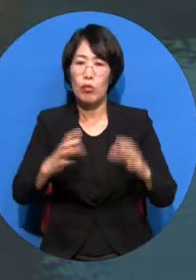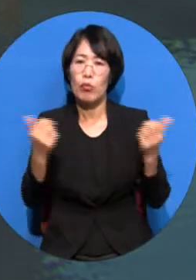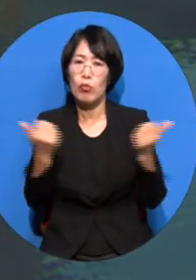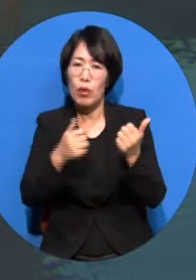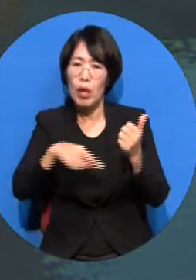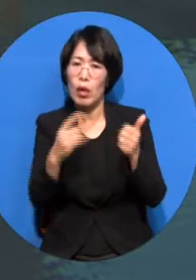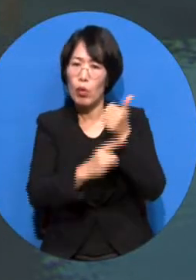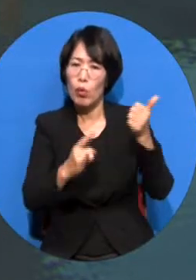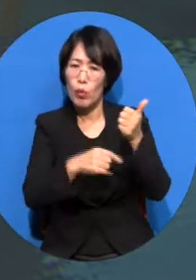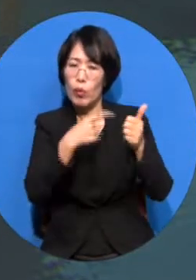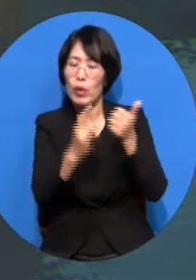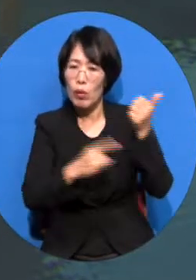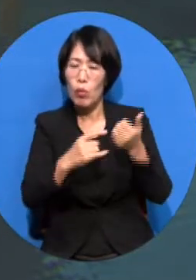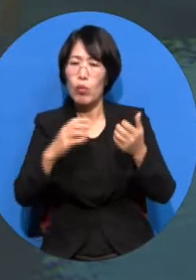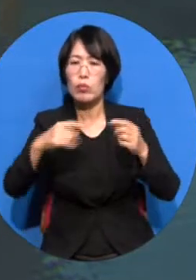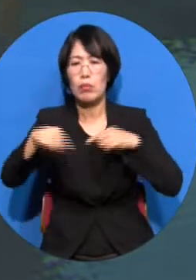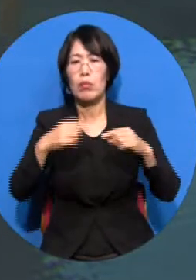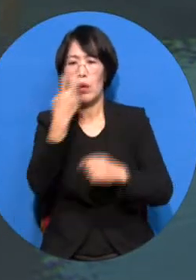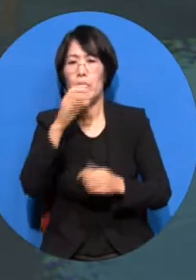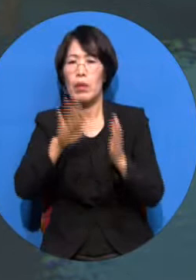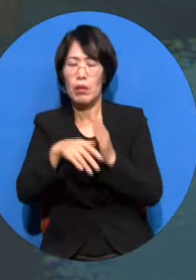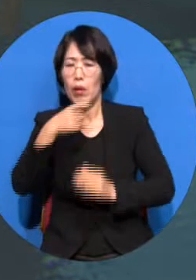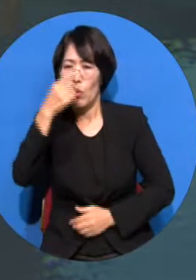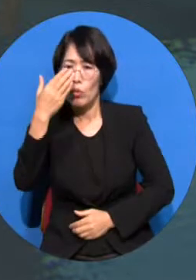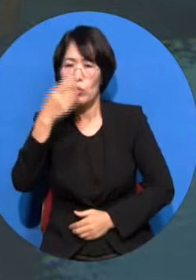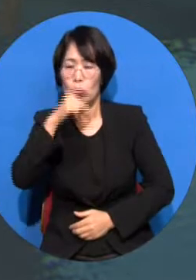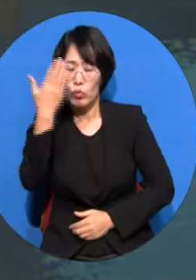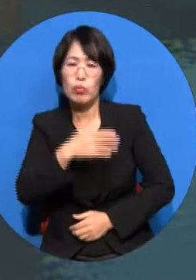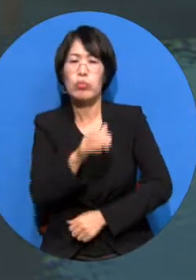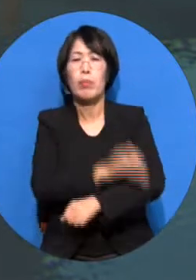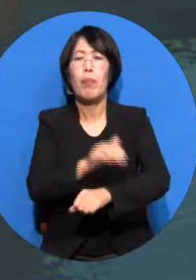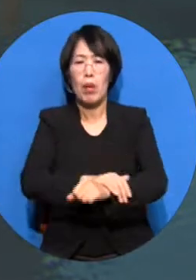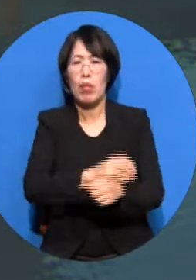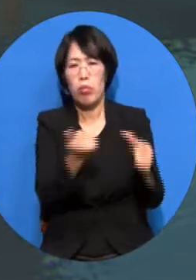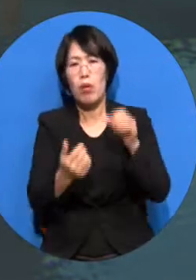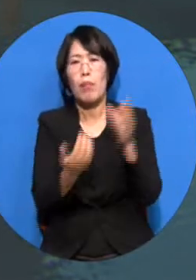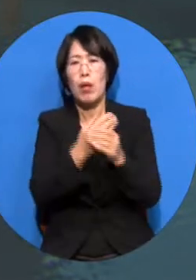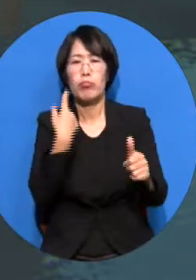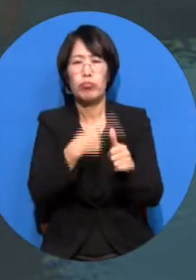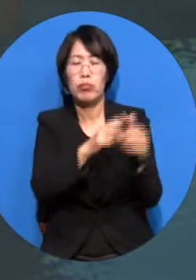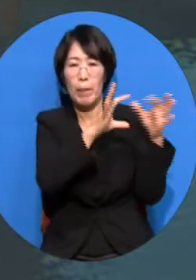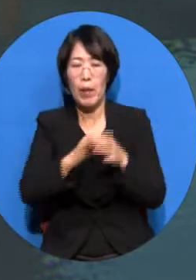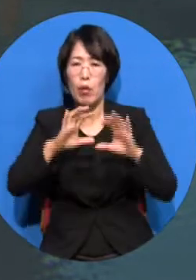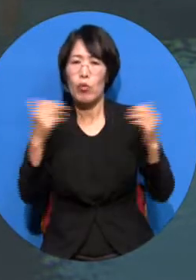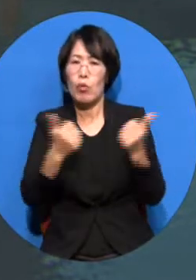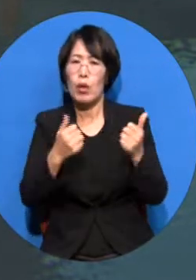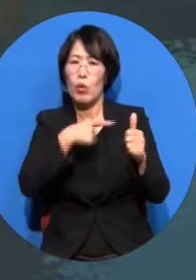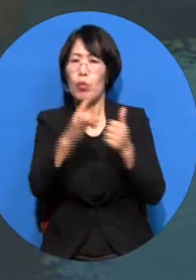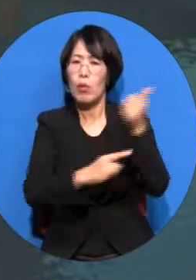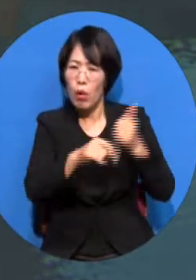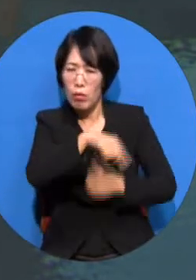국회 교육위 국정감사에서도 여수 현장 실습 사망 사건과 관련한 질타가 이어졌습니다. 국회